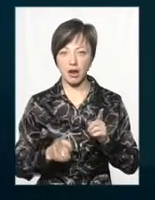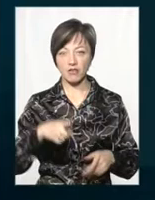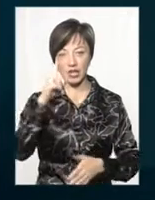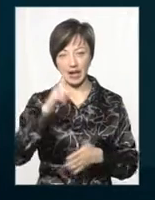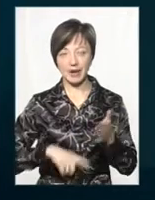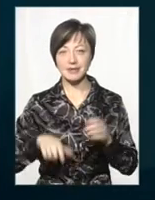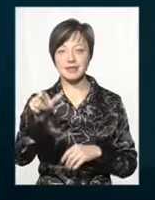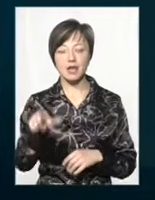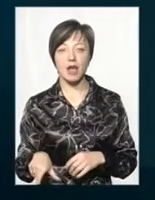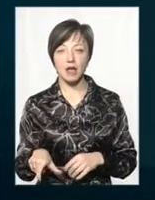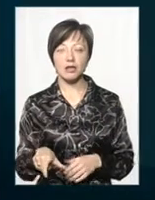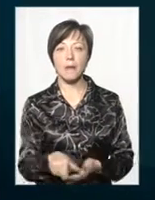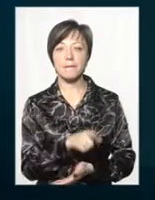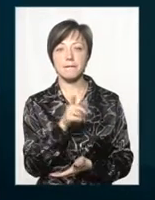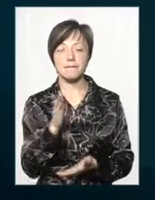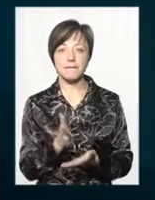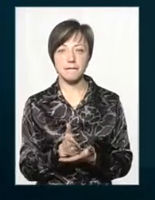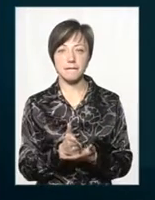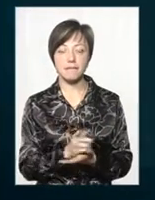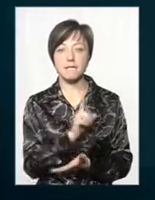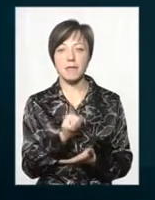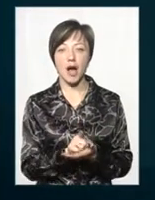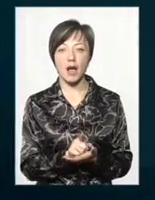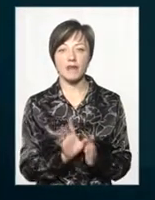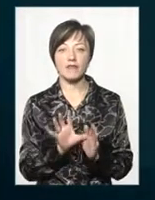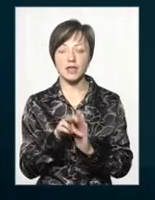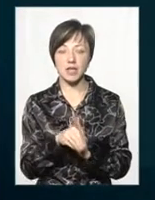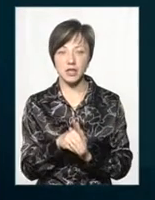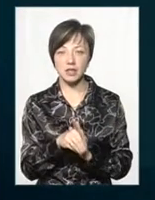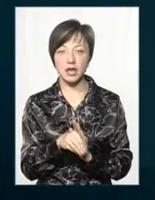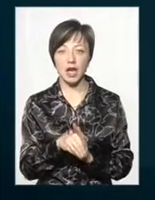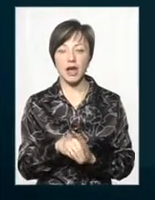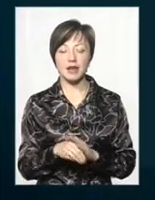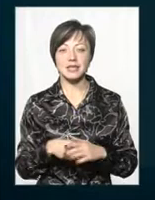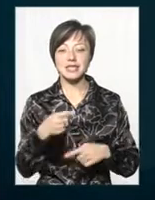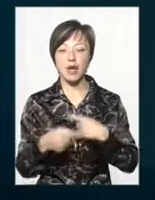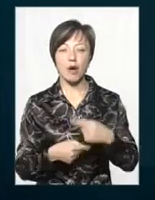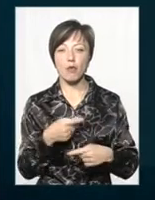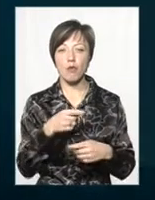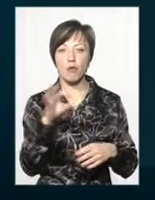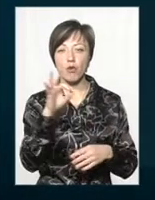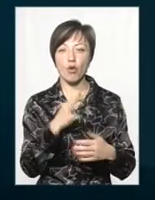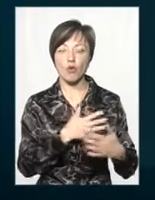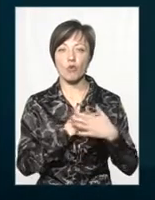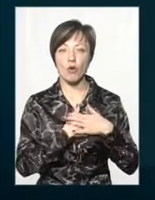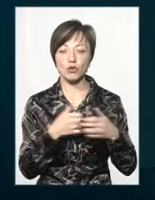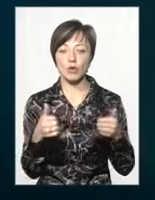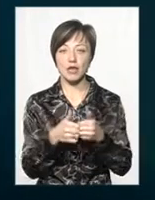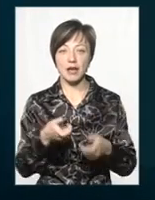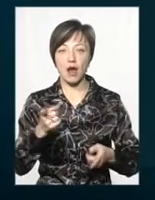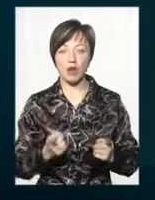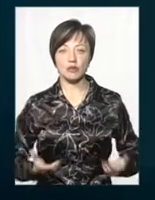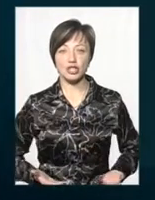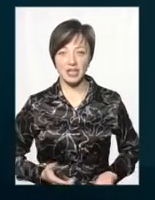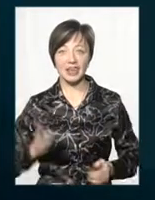він має втілювати заповідь про любов до Бога і ближнього в своєму реальному житті. І врешті